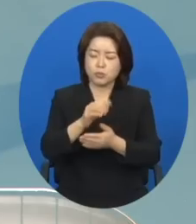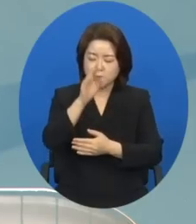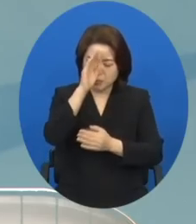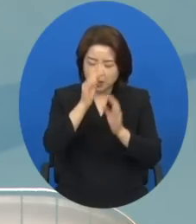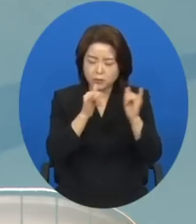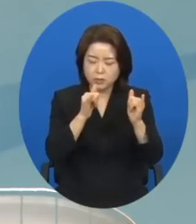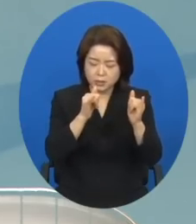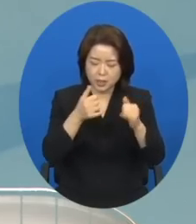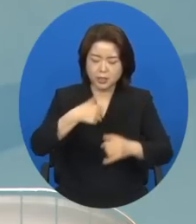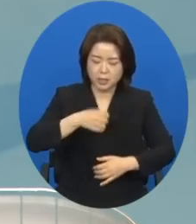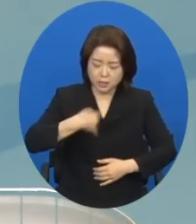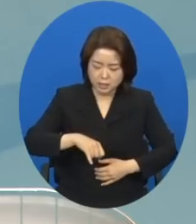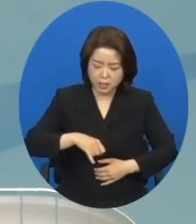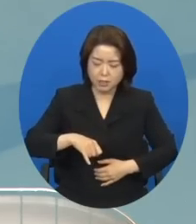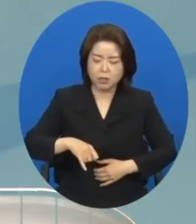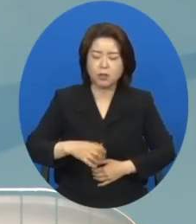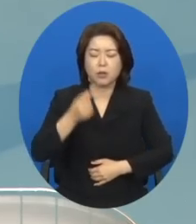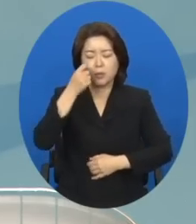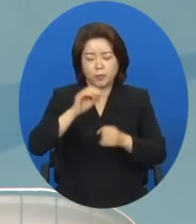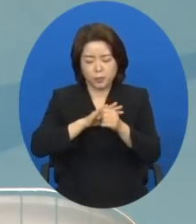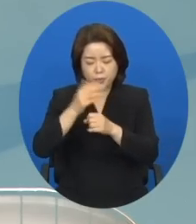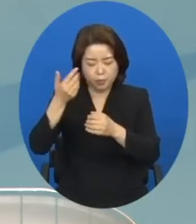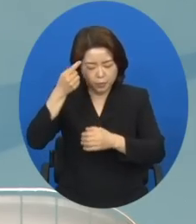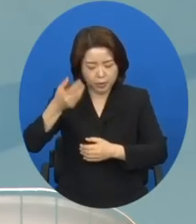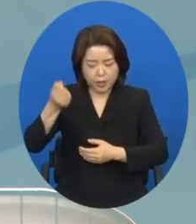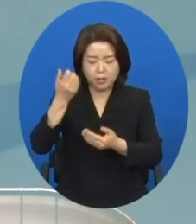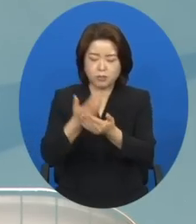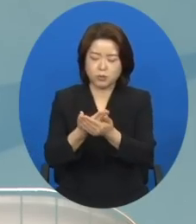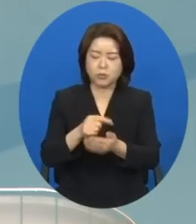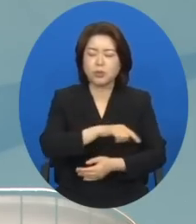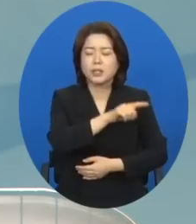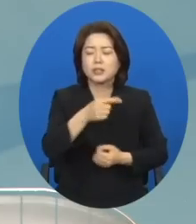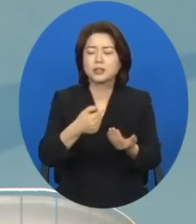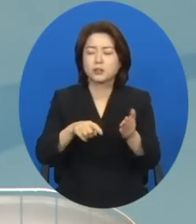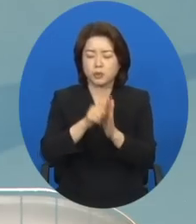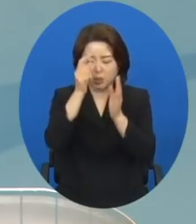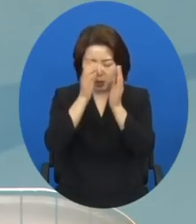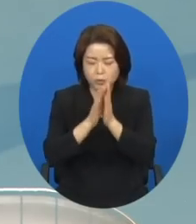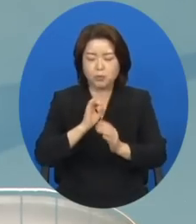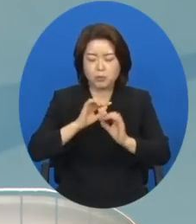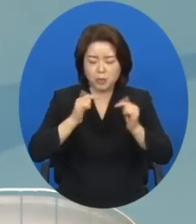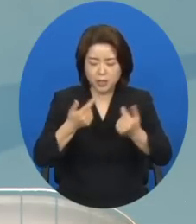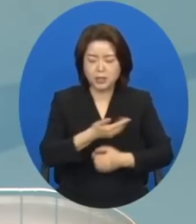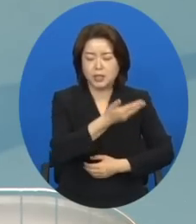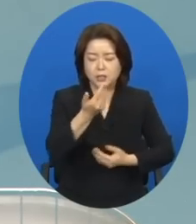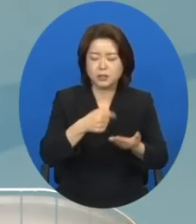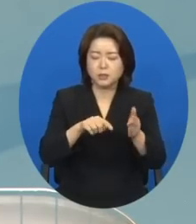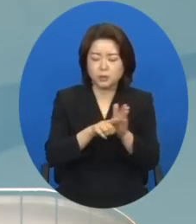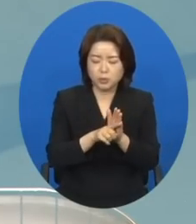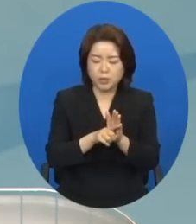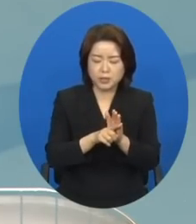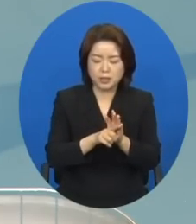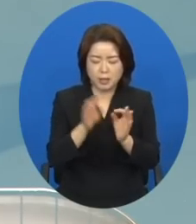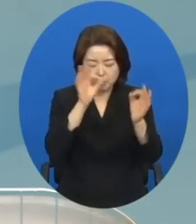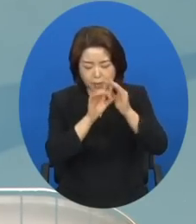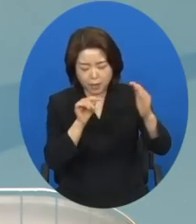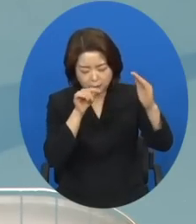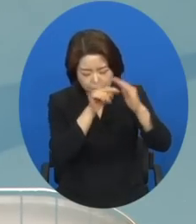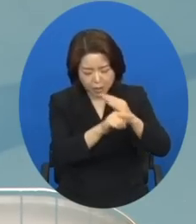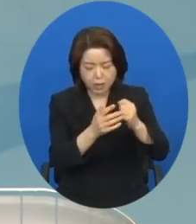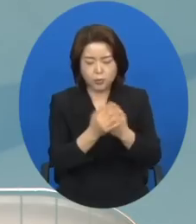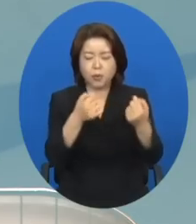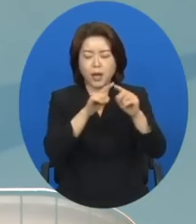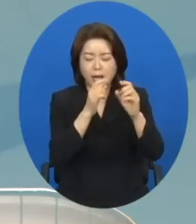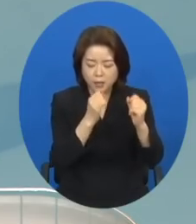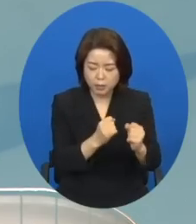우리의 자녀들을 궁히 여겨주시고 아버지 하나님 그들을 위해서 기도할 뿐만 아니라 그들을 위해 하나님 찾아가게 하시고 함께 있게